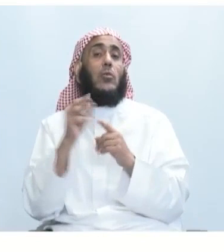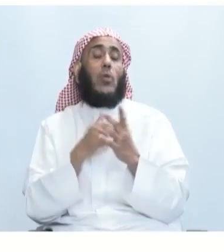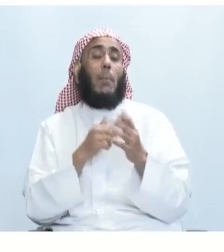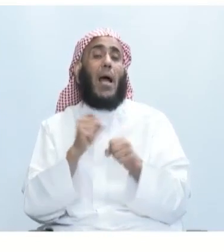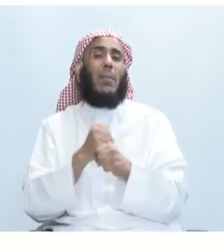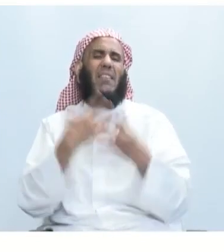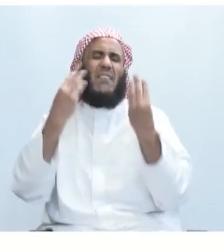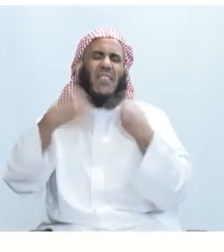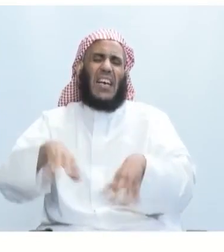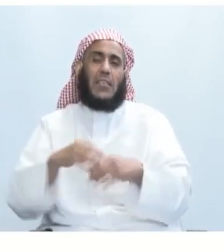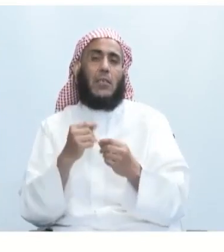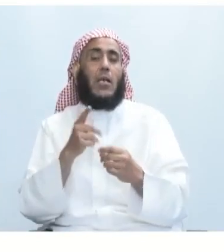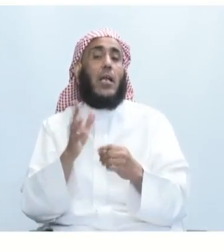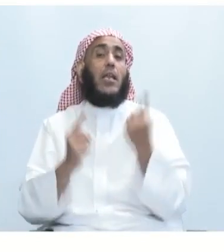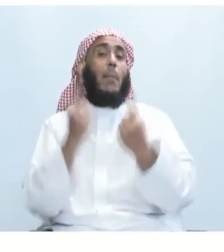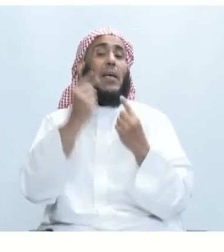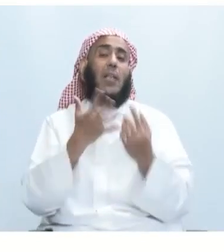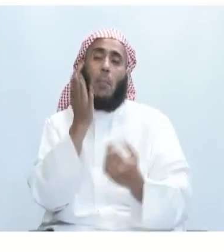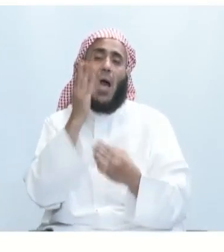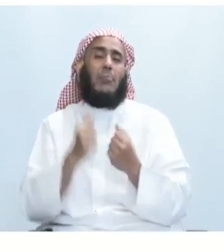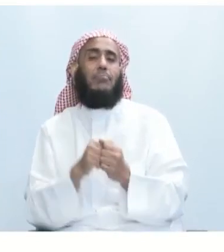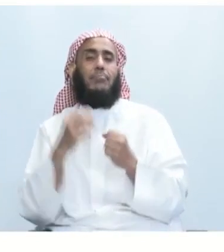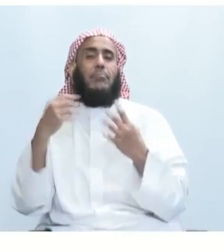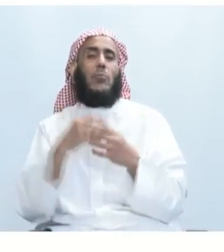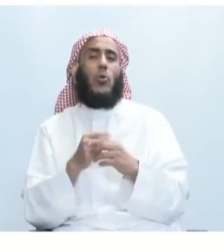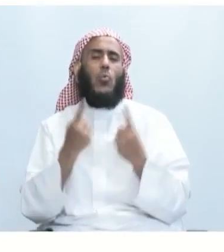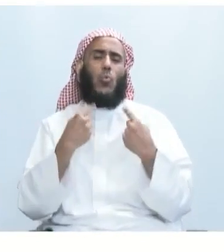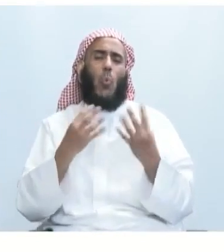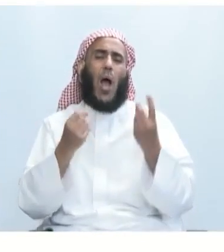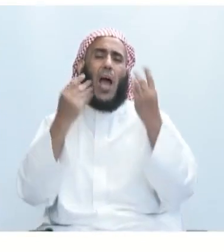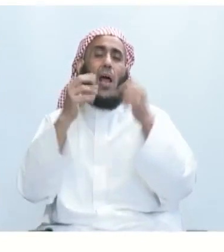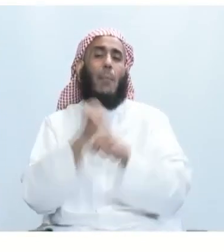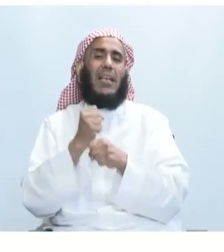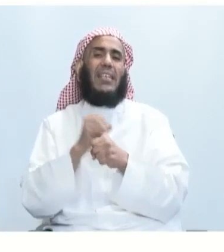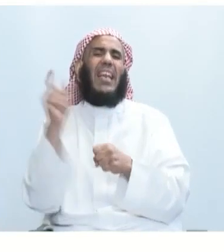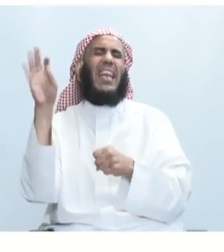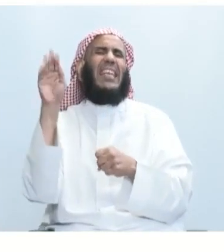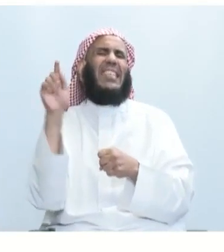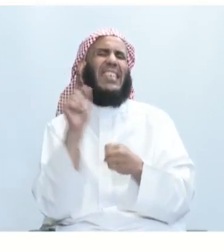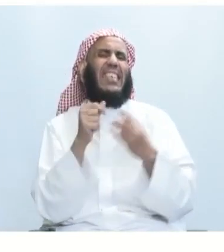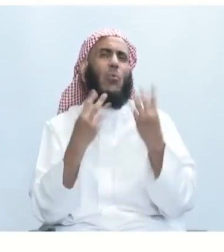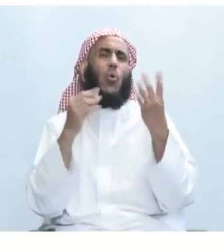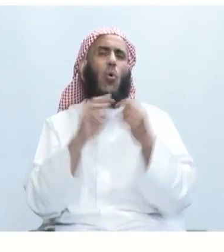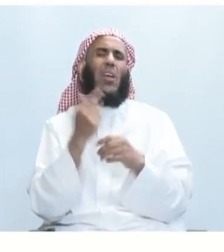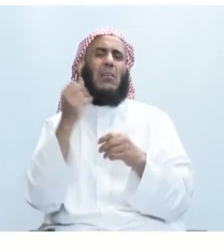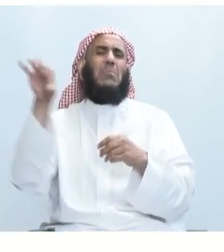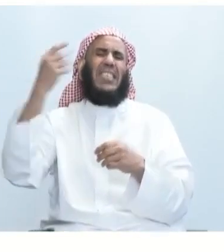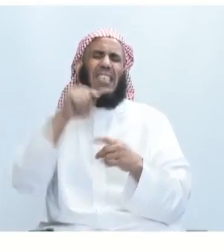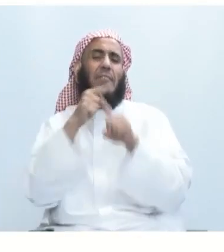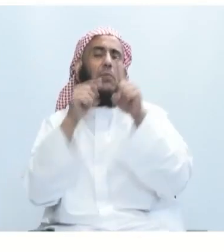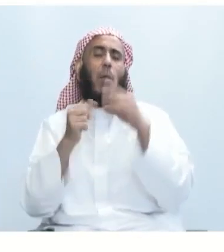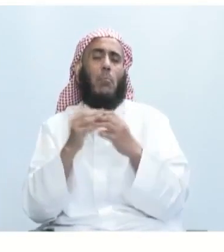عمليه فقد النبات للماء تسمى عمليه فقد النبات للماء في صوره بخار بعمليه النتح واكثر من 90% مجموع